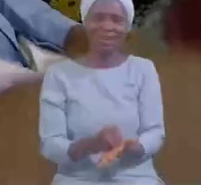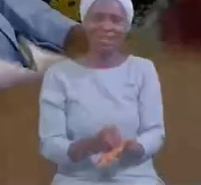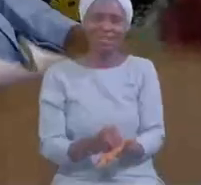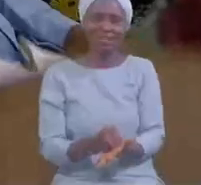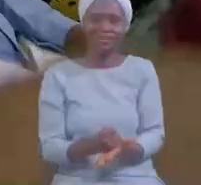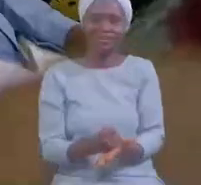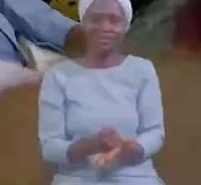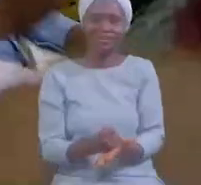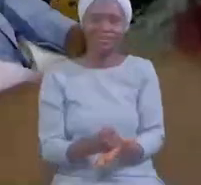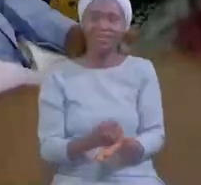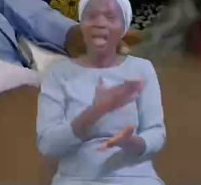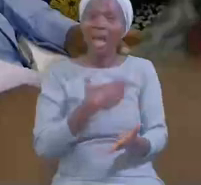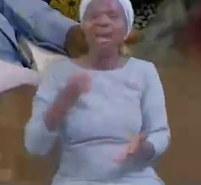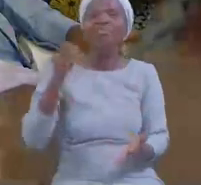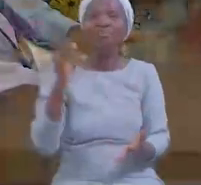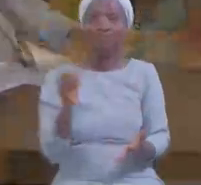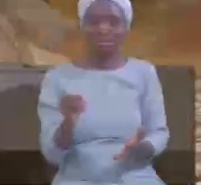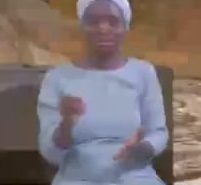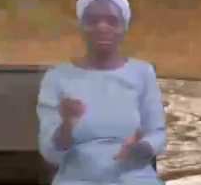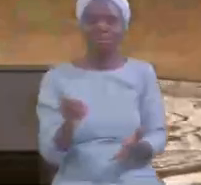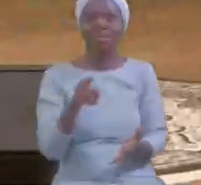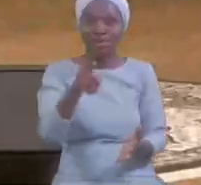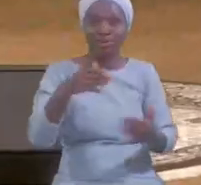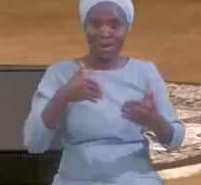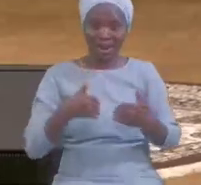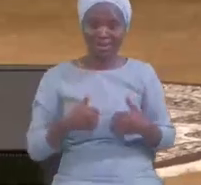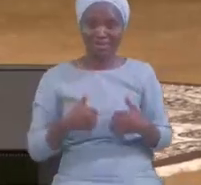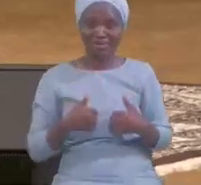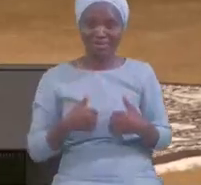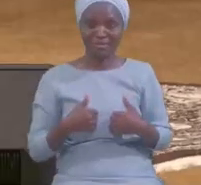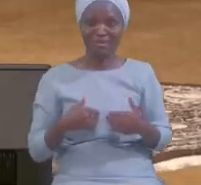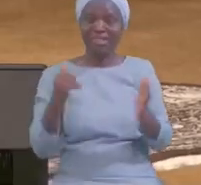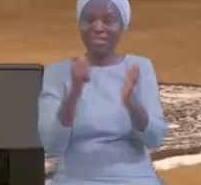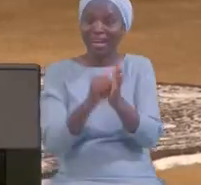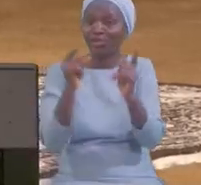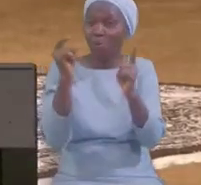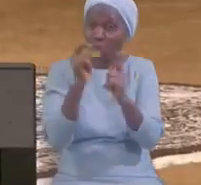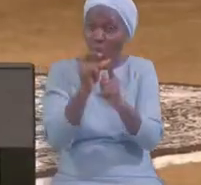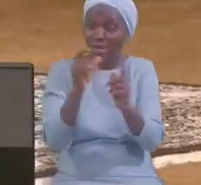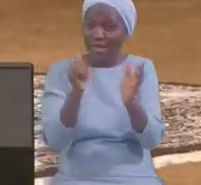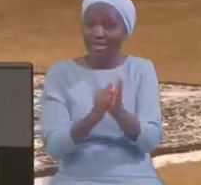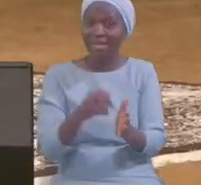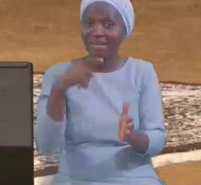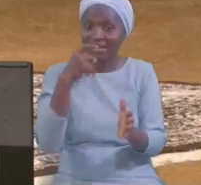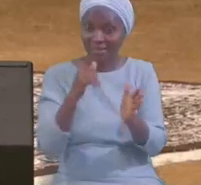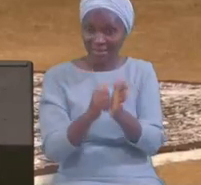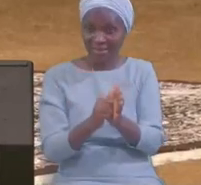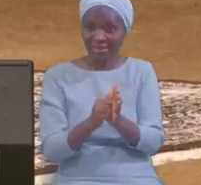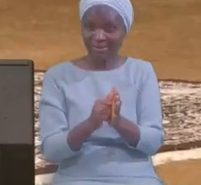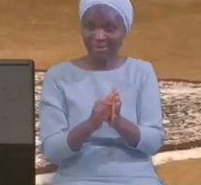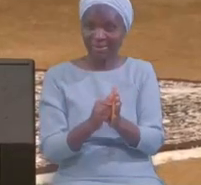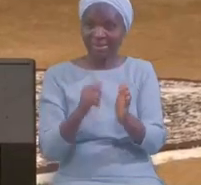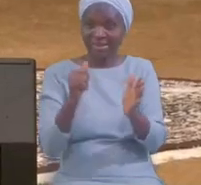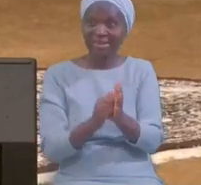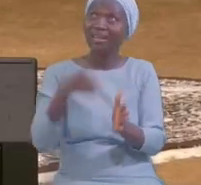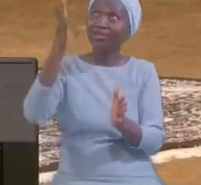Donc, vous avez cette parole qui dit que il vous